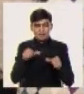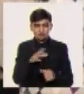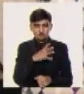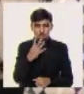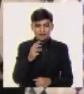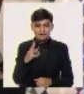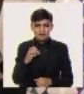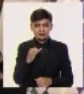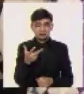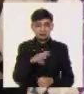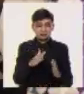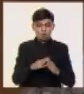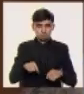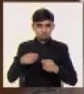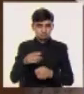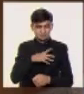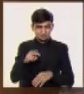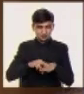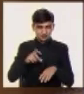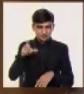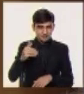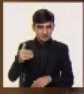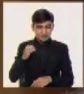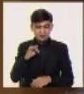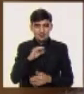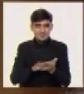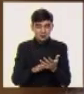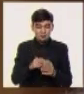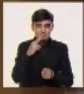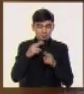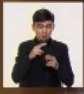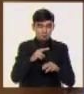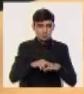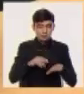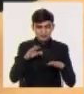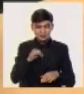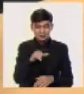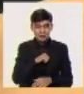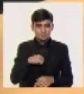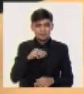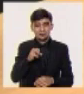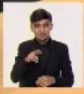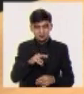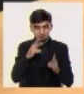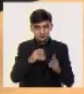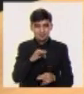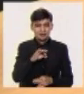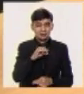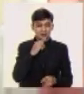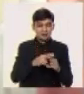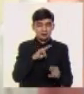4 квартиры и 3 дома. Пострадавшие знакомые стали писать на нее заявление в полицию. Под следствием оказалась сама Татьяна и ее сестра